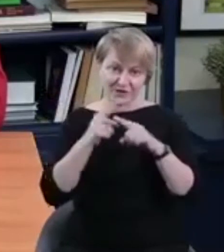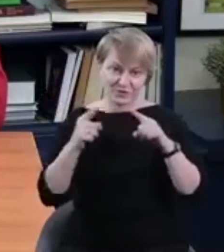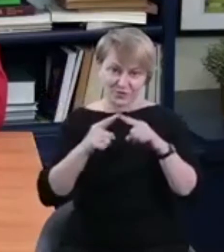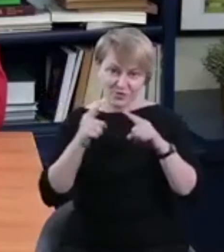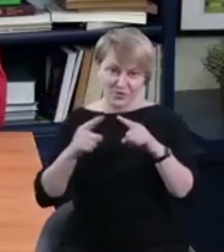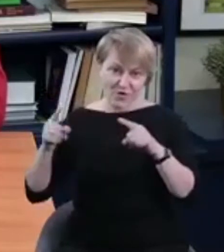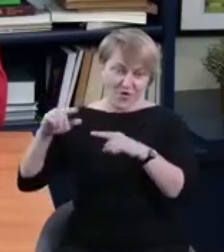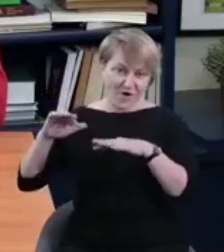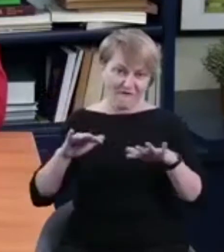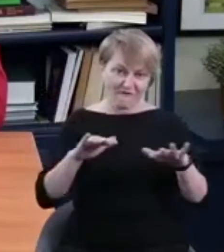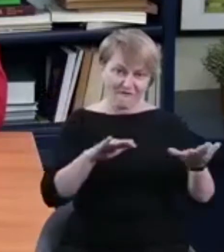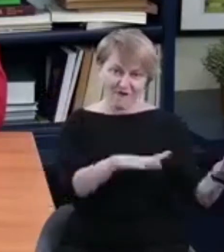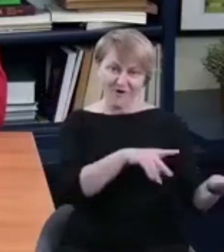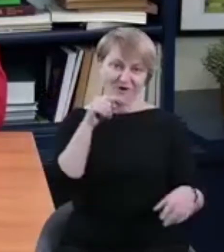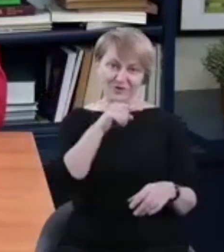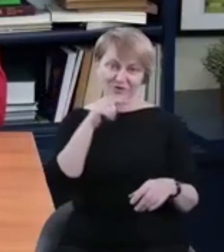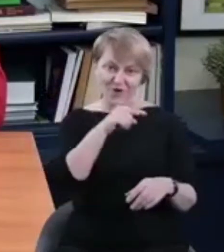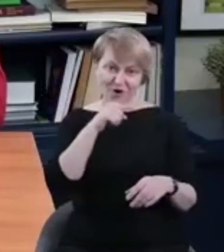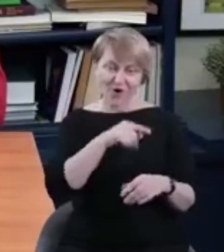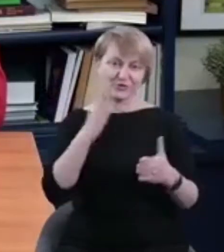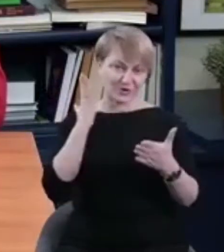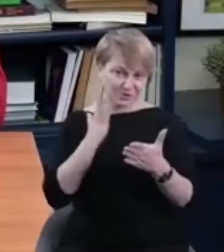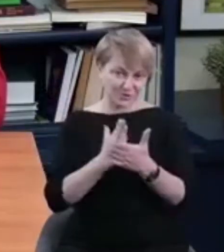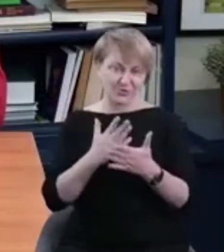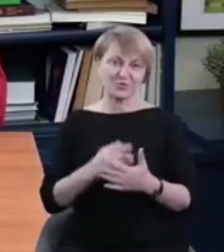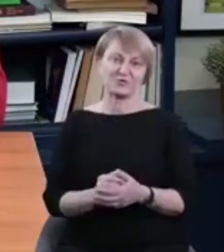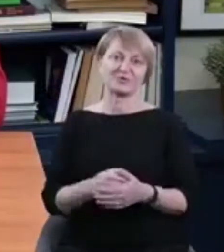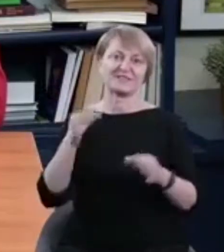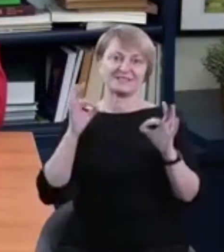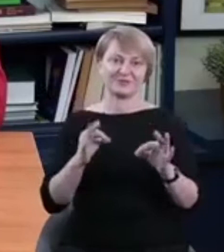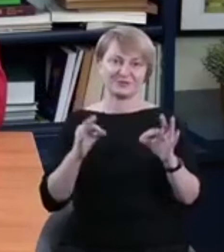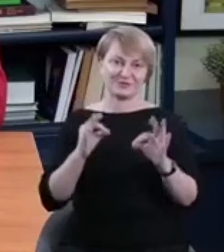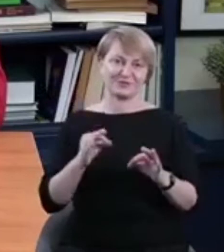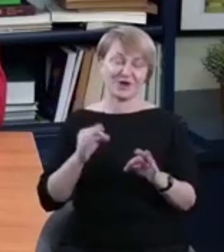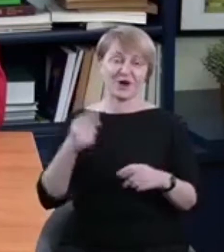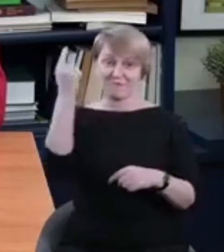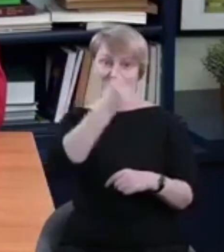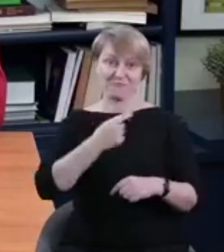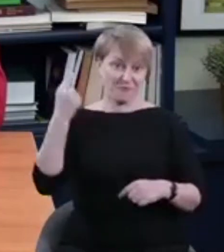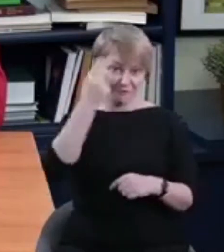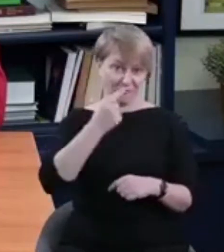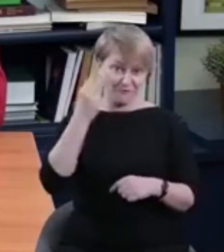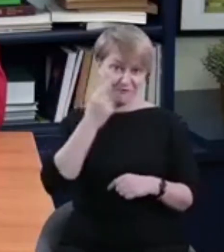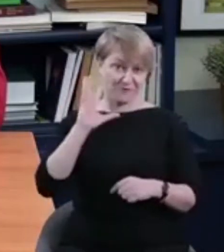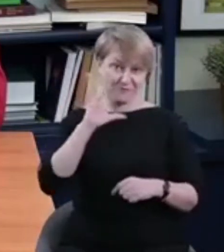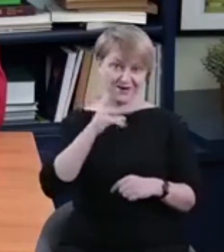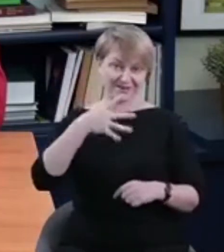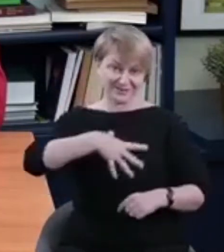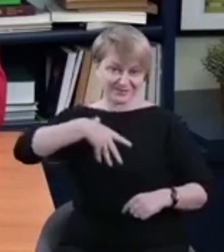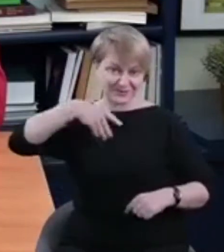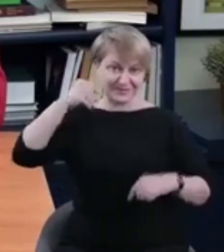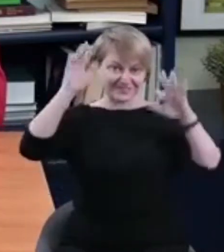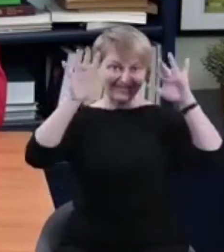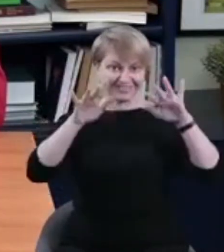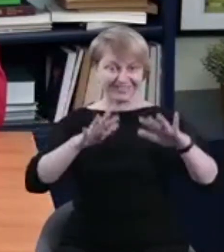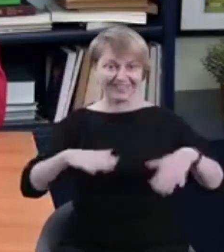że upłynęło dzisiaj nawet piękna słoneczna pogoda świąteczna w sensie takim że pada i pada śnieg więc